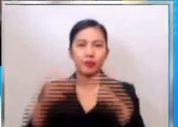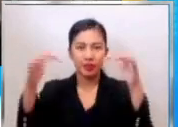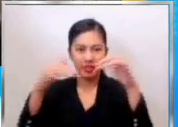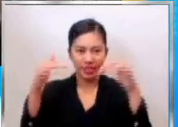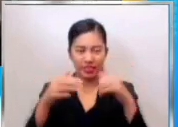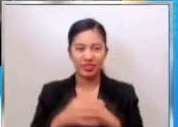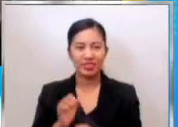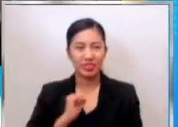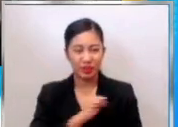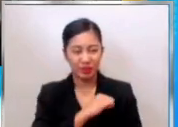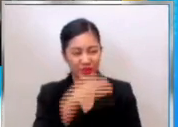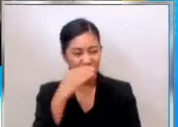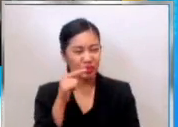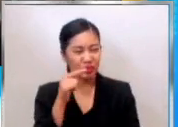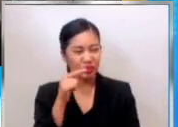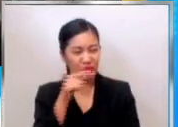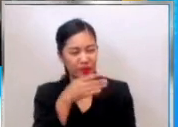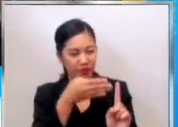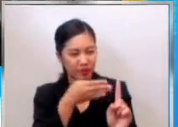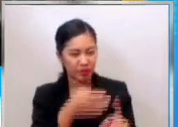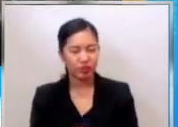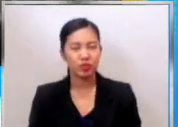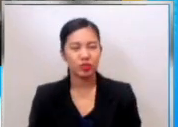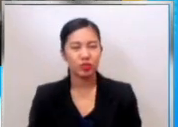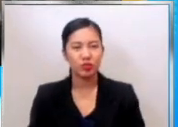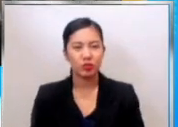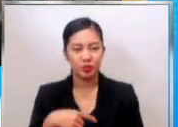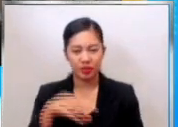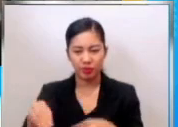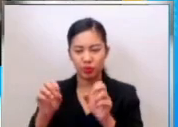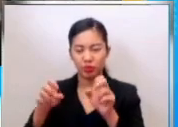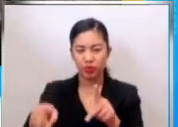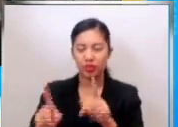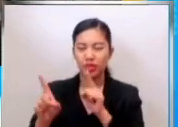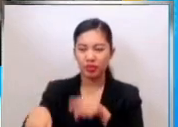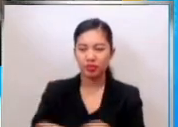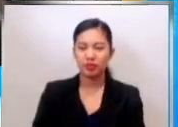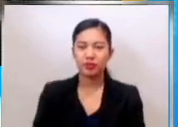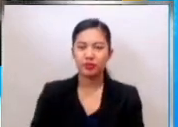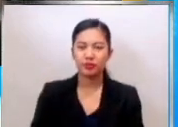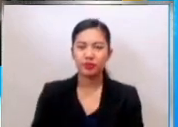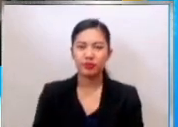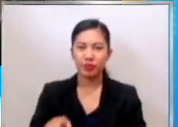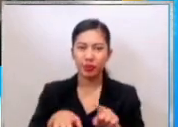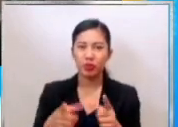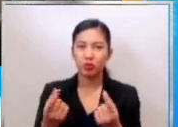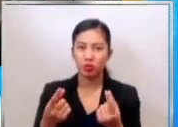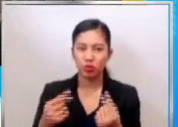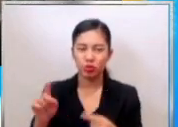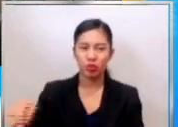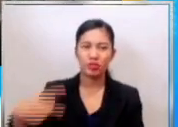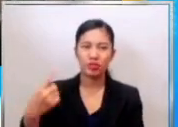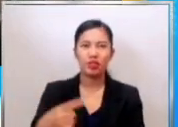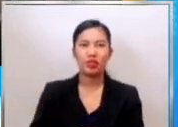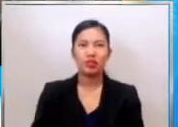to answer the policy questions, but instead, you insulted this committee by calling this a political